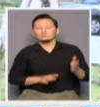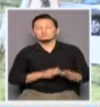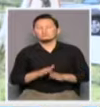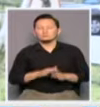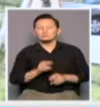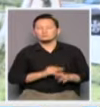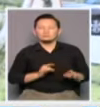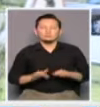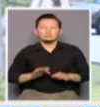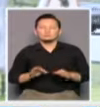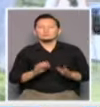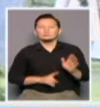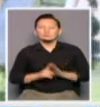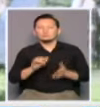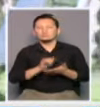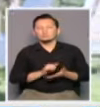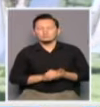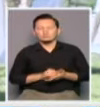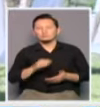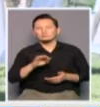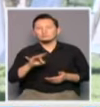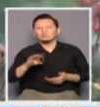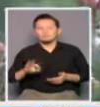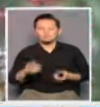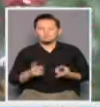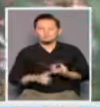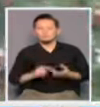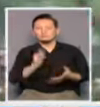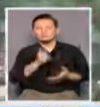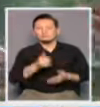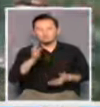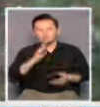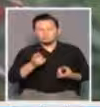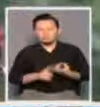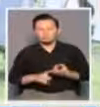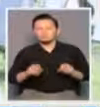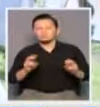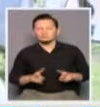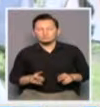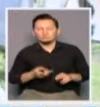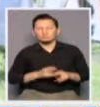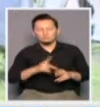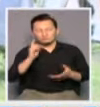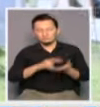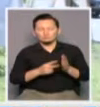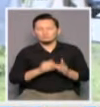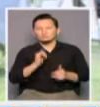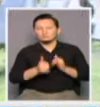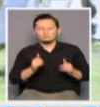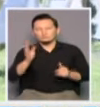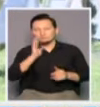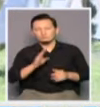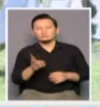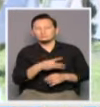единственные работы по установке термовазонов. Полив посаженных клумб предусмотрен поливомоечными